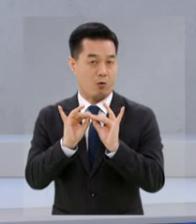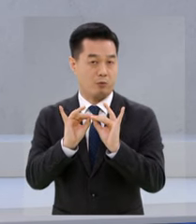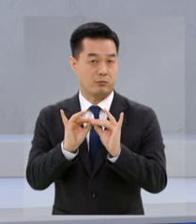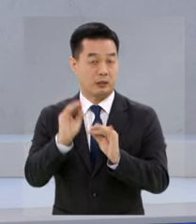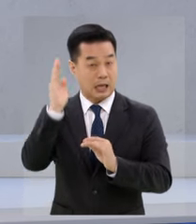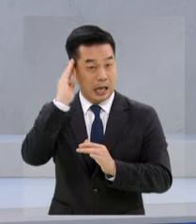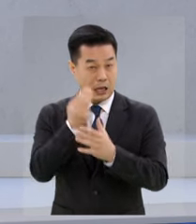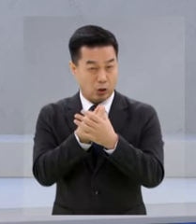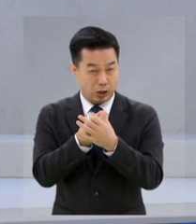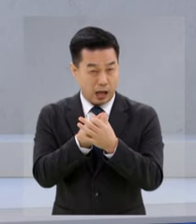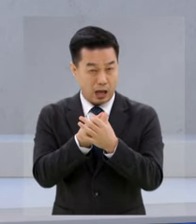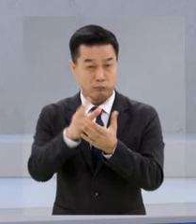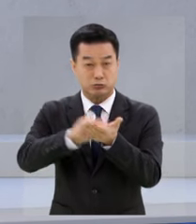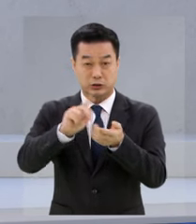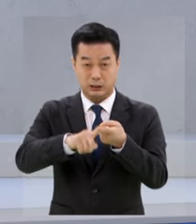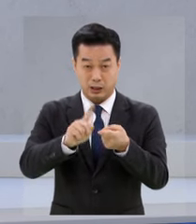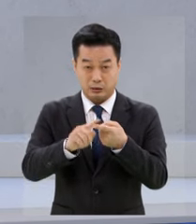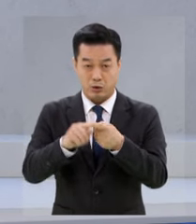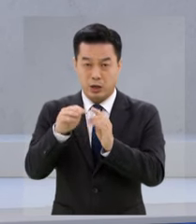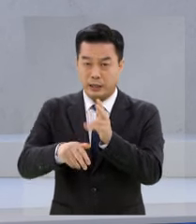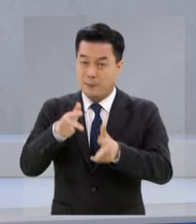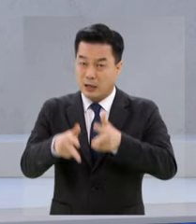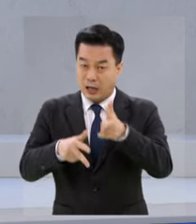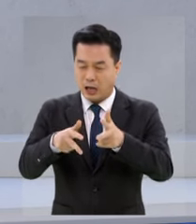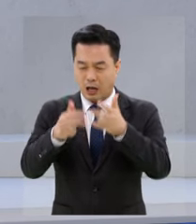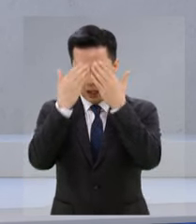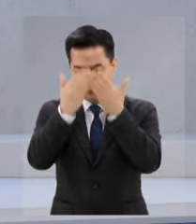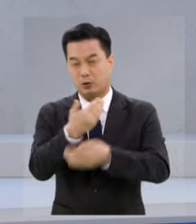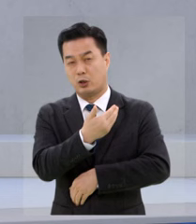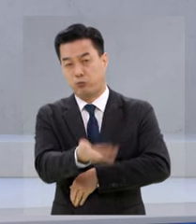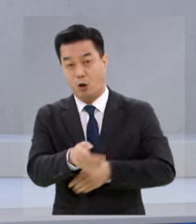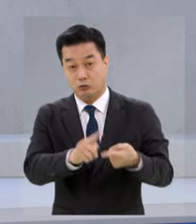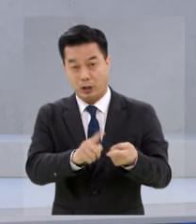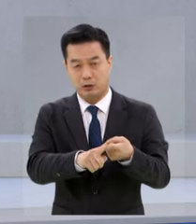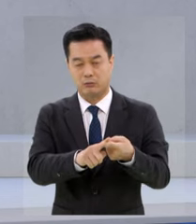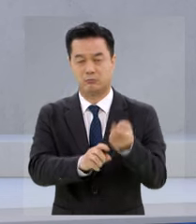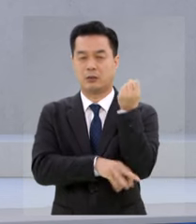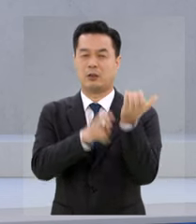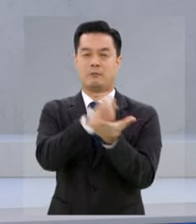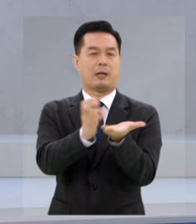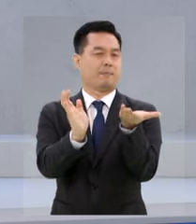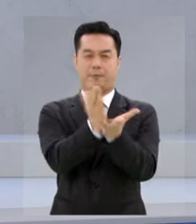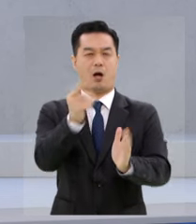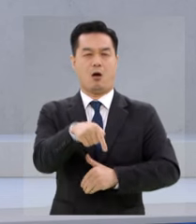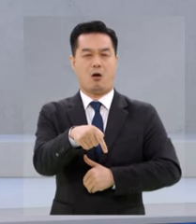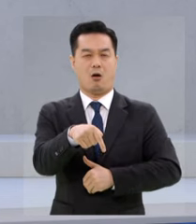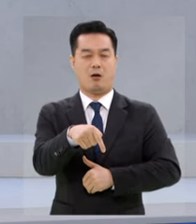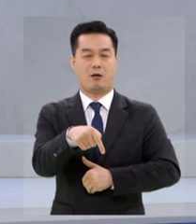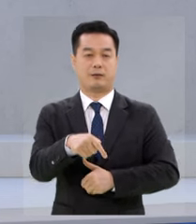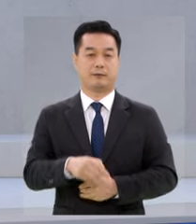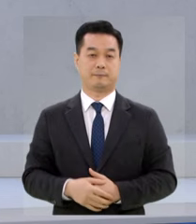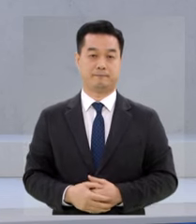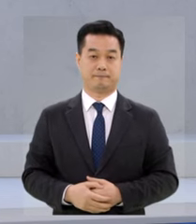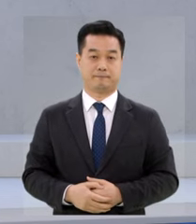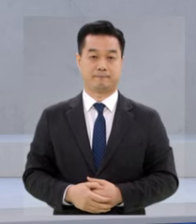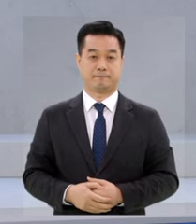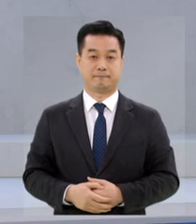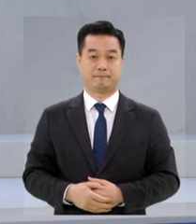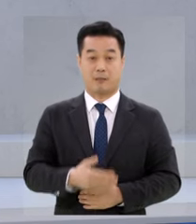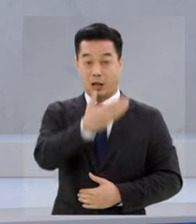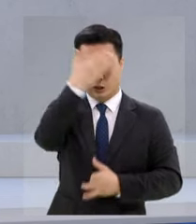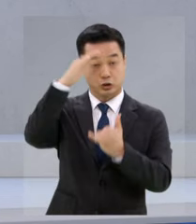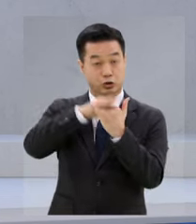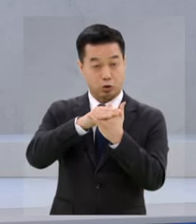사업에 대해 기후변화 영향 평가를 면제한 환경 정책법이 위헌이라는 결과가 나왔습니다